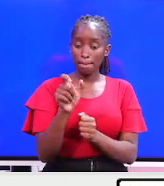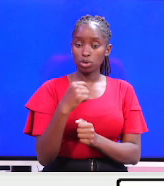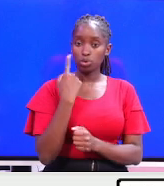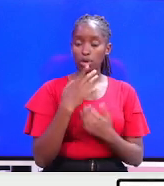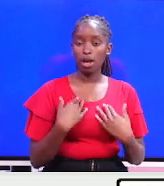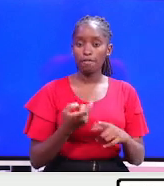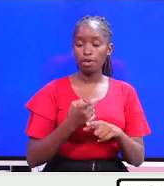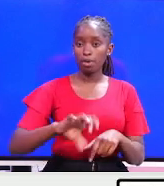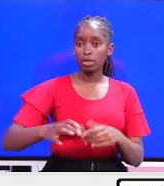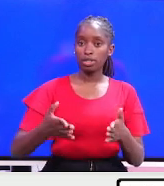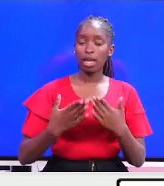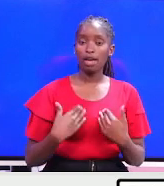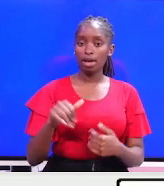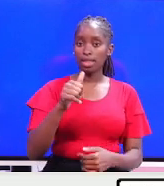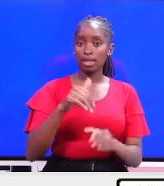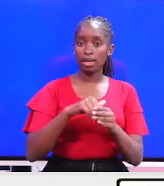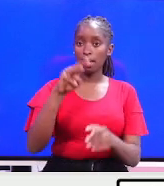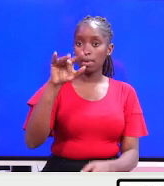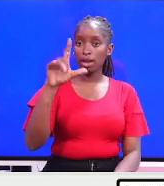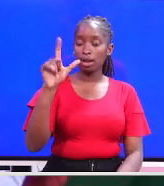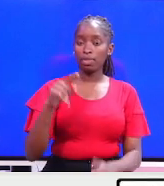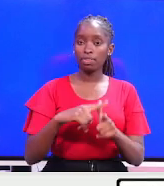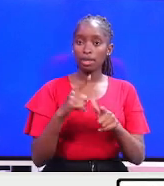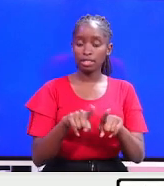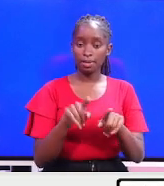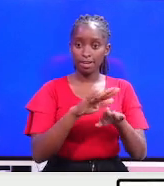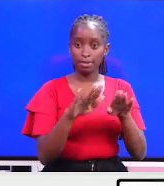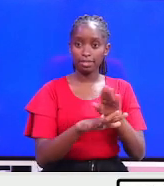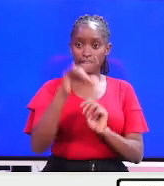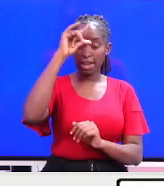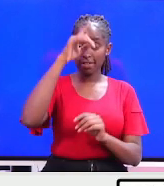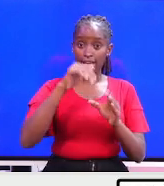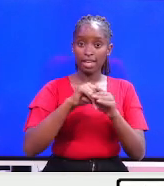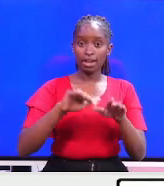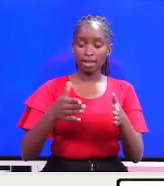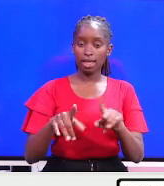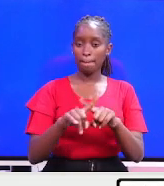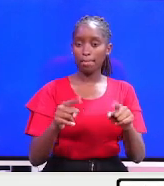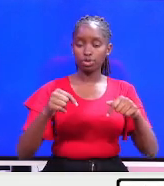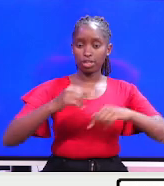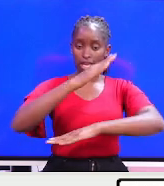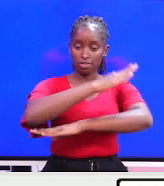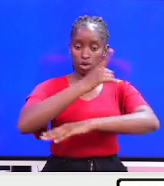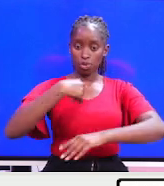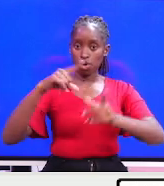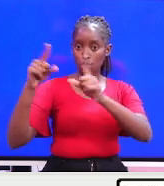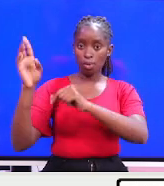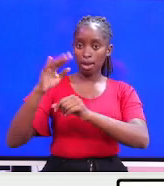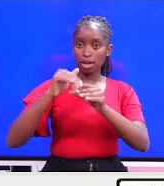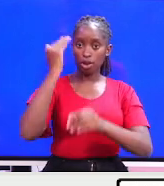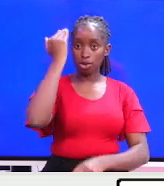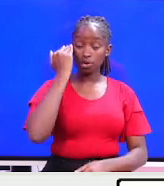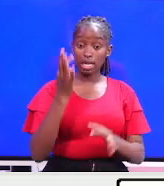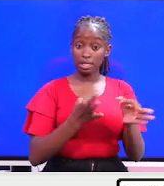Attorney yule ambaye ni Lel, na naibu gavana ambaye anaondoka Engineer Barorot. Lakini jioni hii tumeweza kurudi kotini tukaeleza mahakama